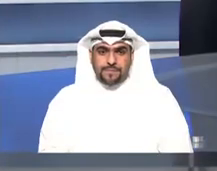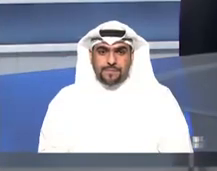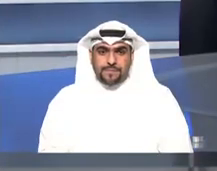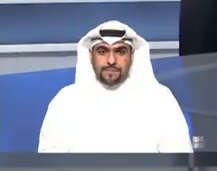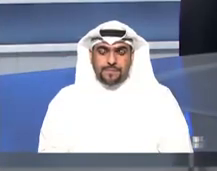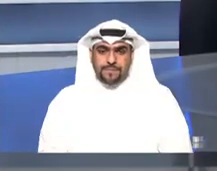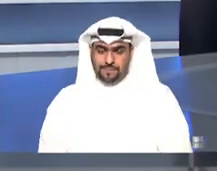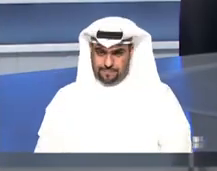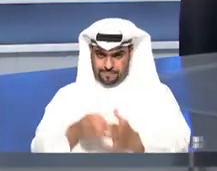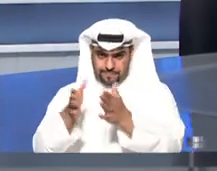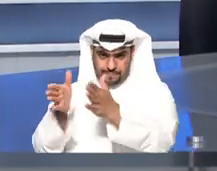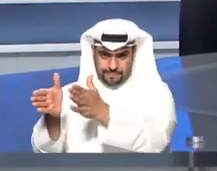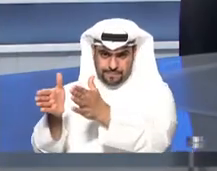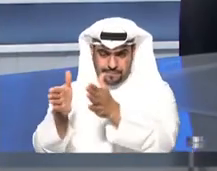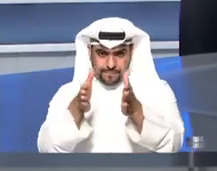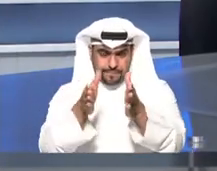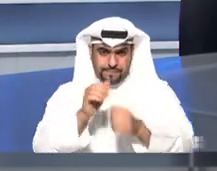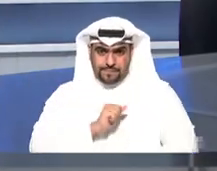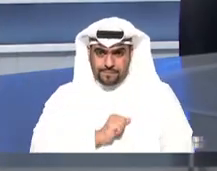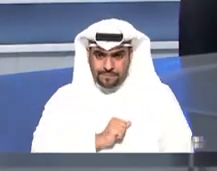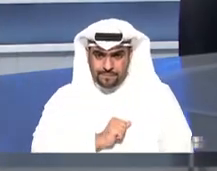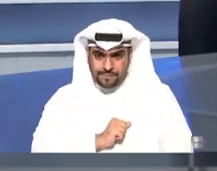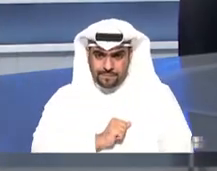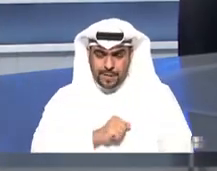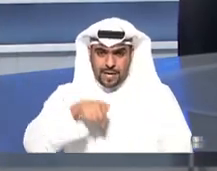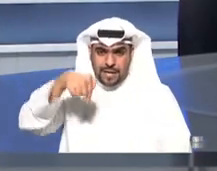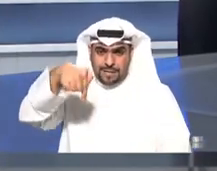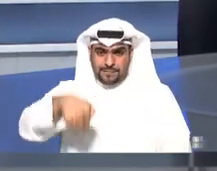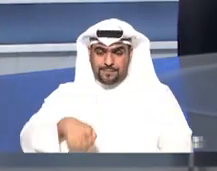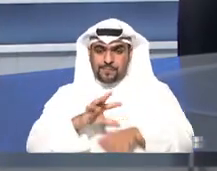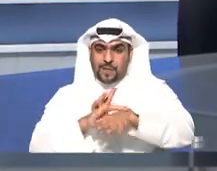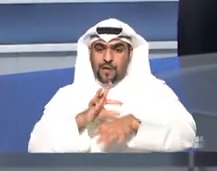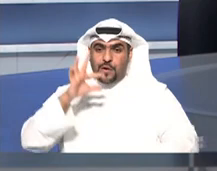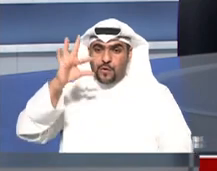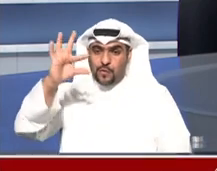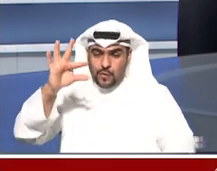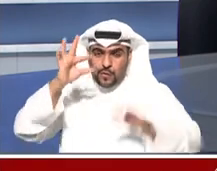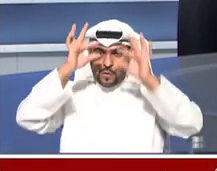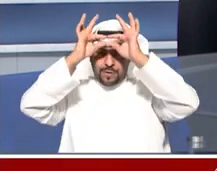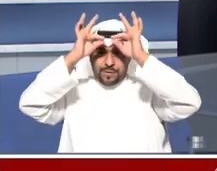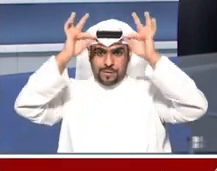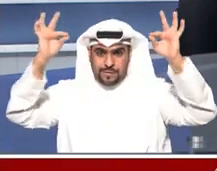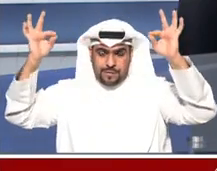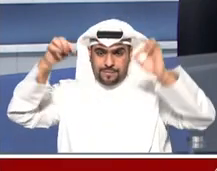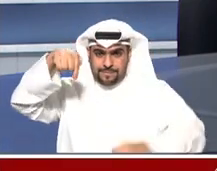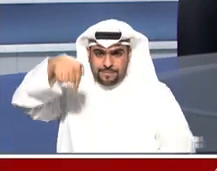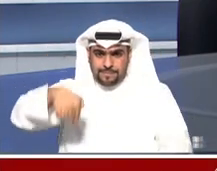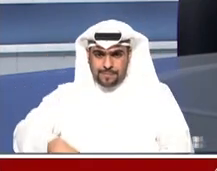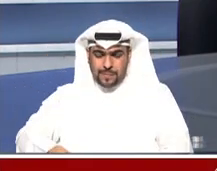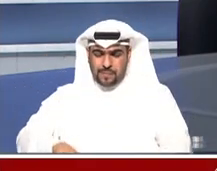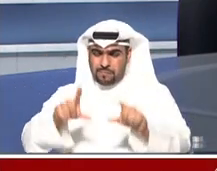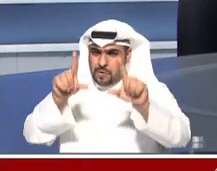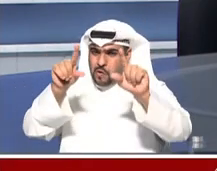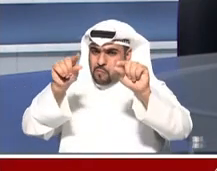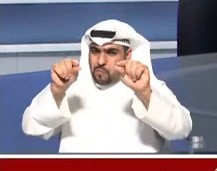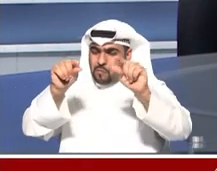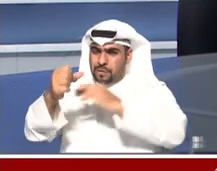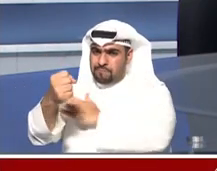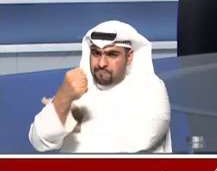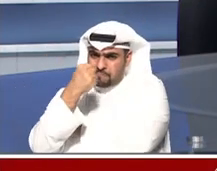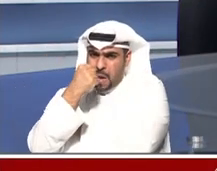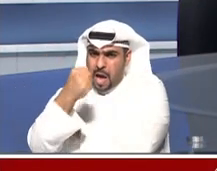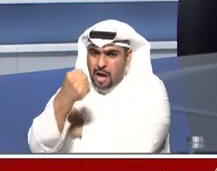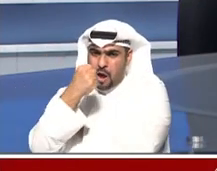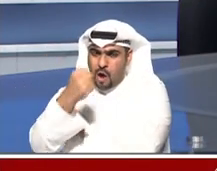ضربت الطواقم الطبية الوافدة في الكويت أروع الأمثلة في مواجهة فيروس كورونا إلى جانب أشقائهم